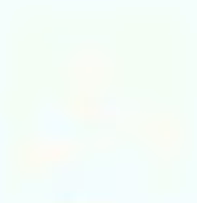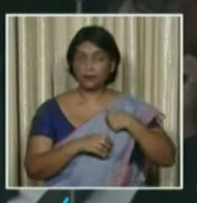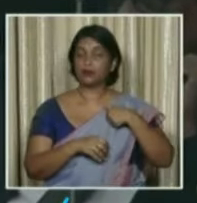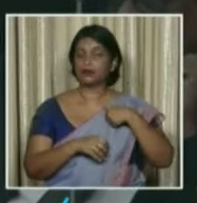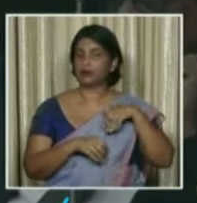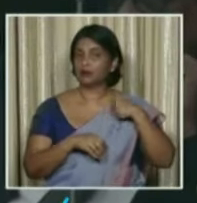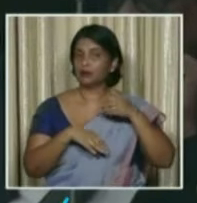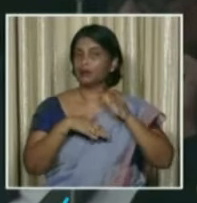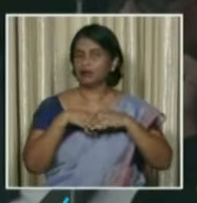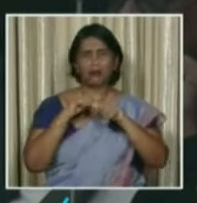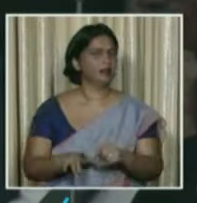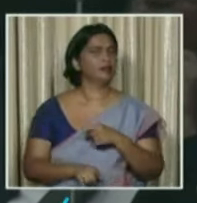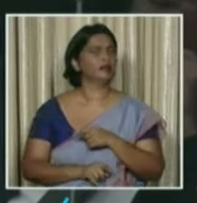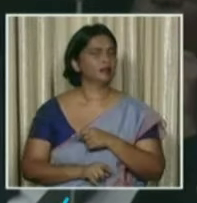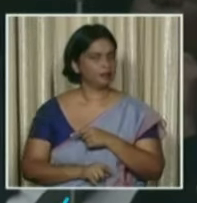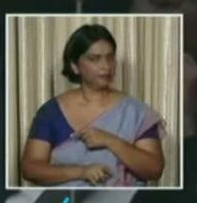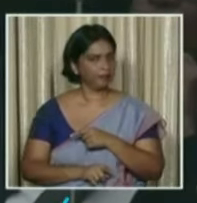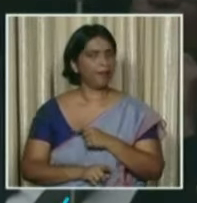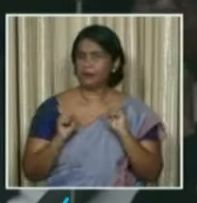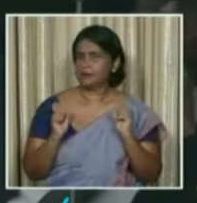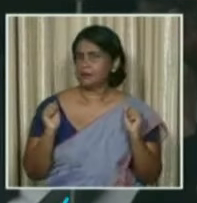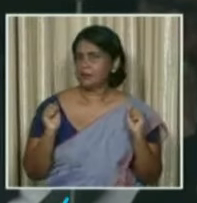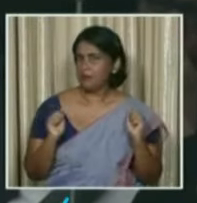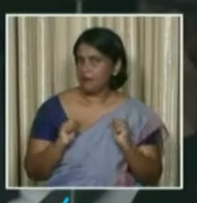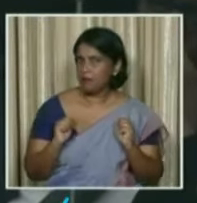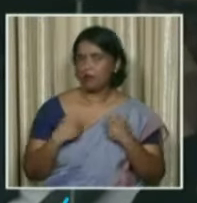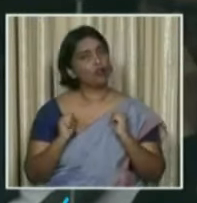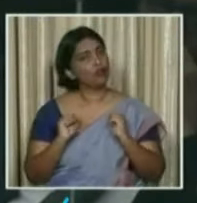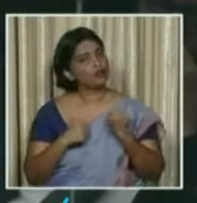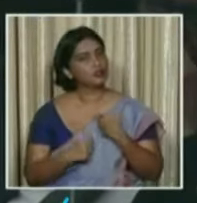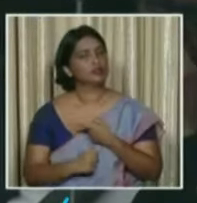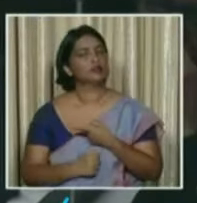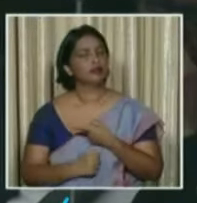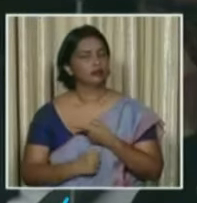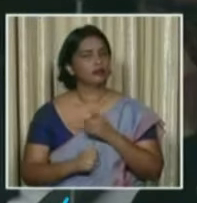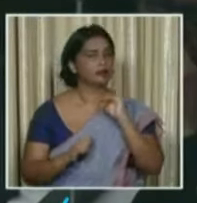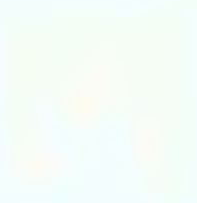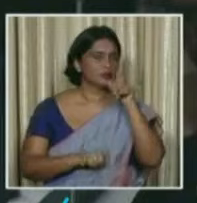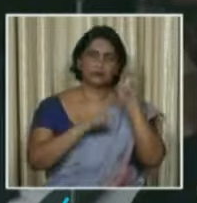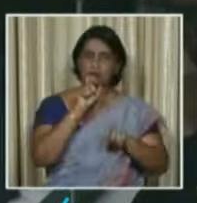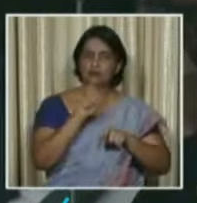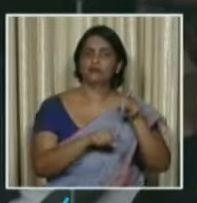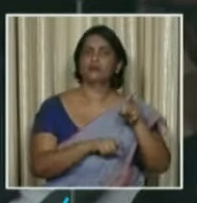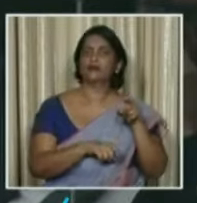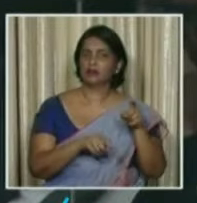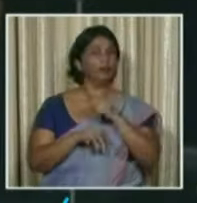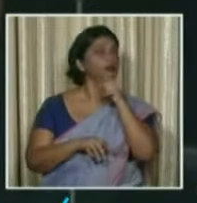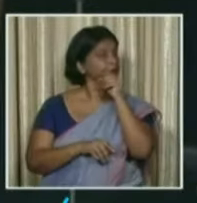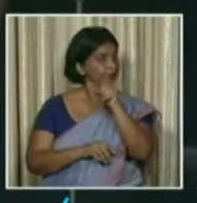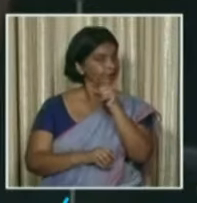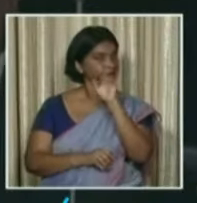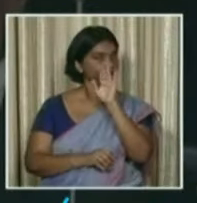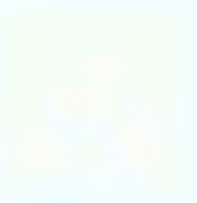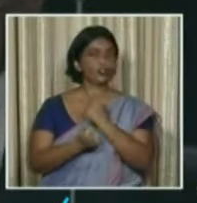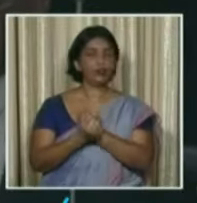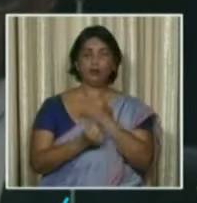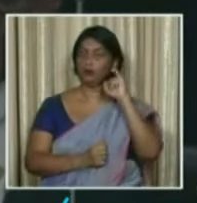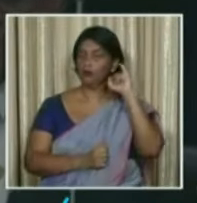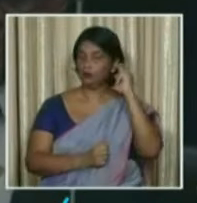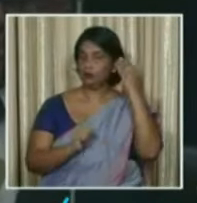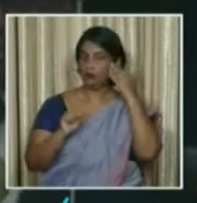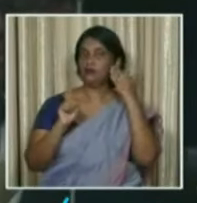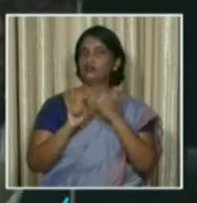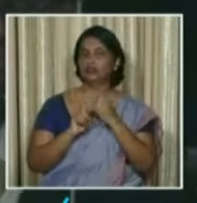නිලතල හැල්ලුවට ලක් කිරීමේ භයානක උත්සාහයක සමහර දේශපාලඥයන් යෙදිලා තිබෙනවා. පොලිස්පතිවරයා